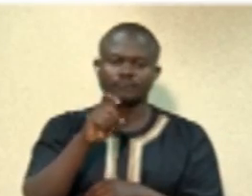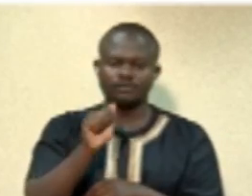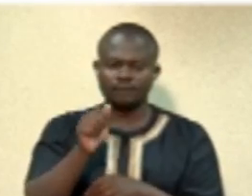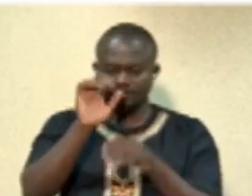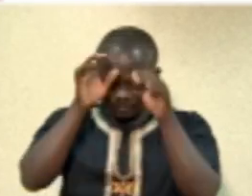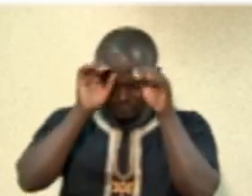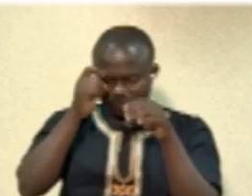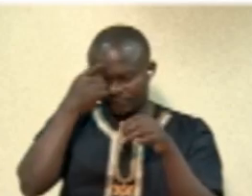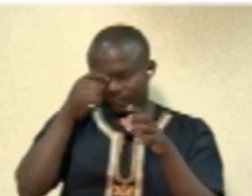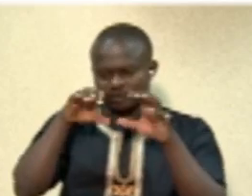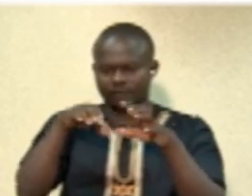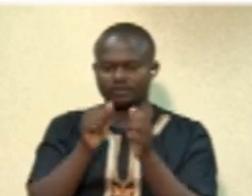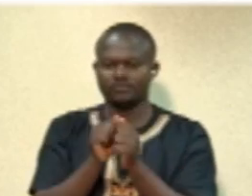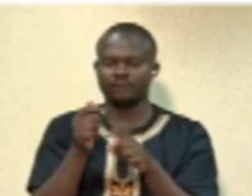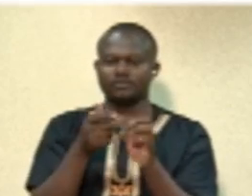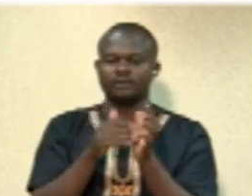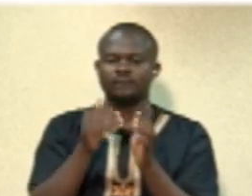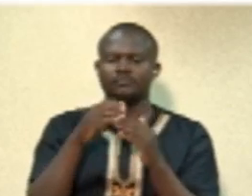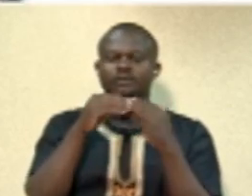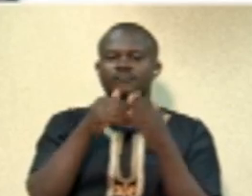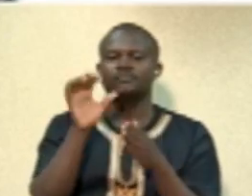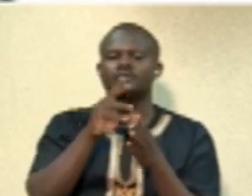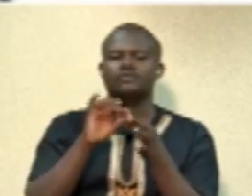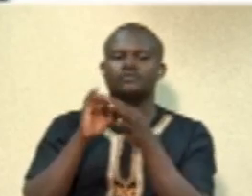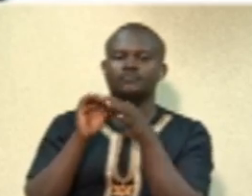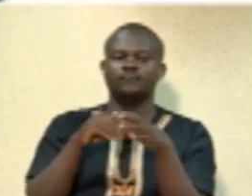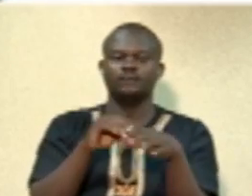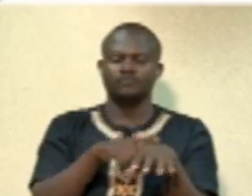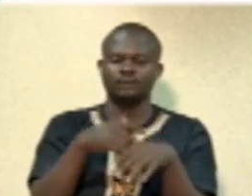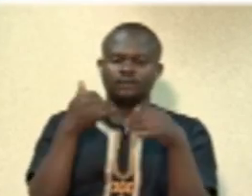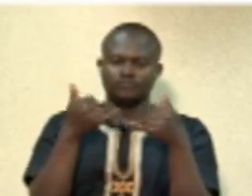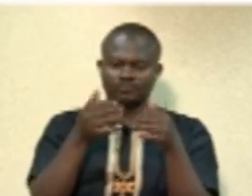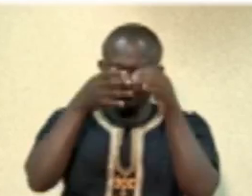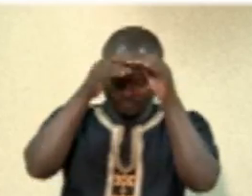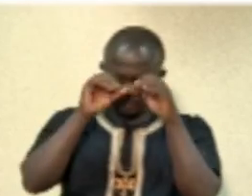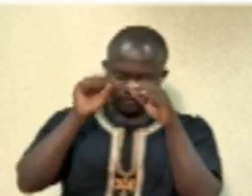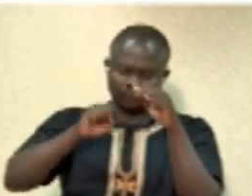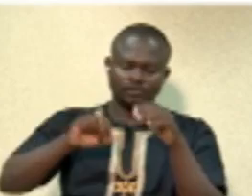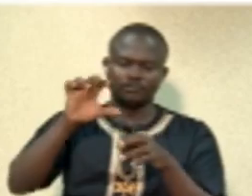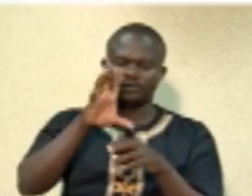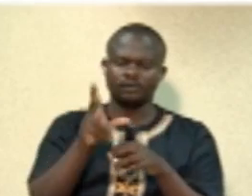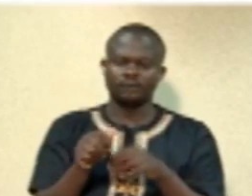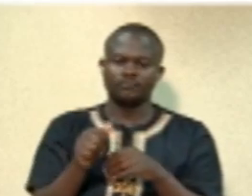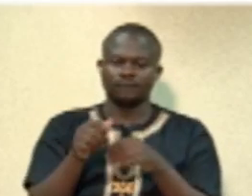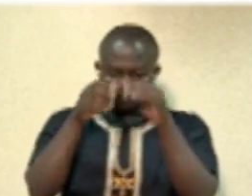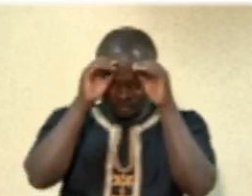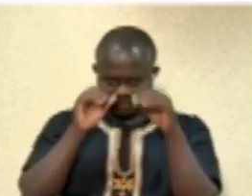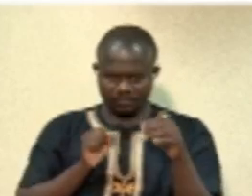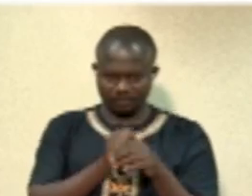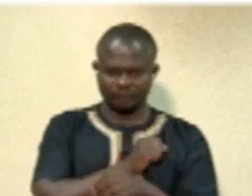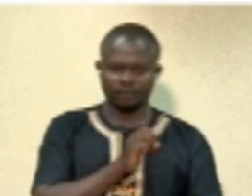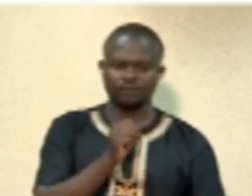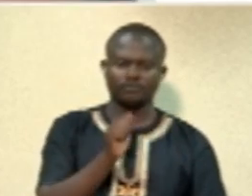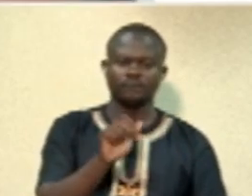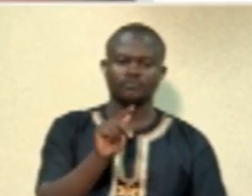wa Repubulika ya Demokarasi ya Congo akaba ari nawe uyoboye umuryango wa Afurika yunze ubumwe muri iki gihe, Perezida wa Afurika y'Epfo Cyril Ramaphosa, Perezida wa Senegal Macky